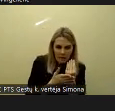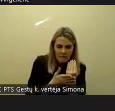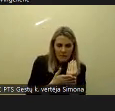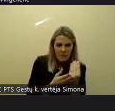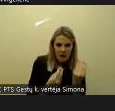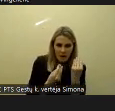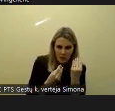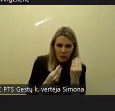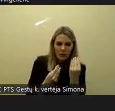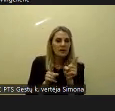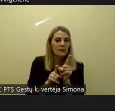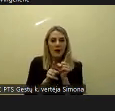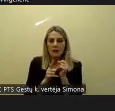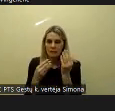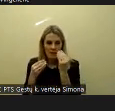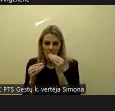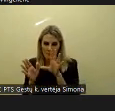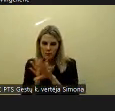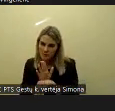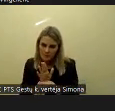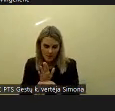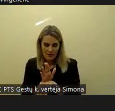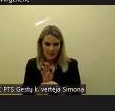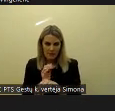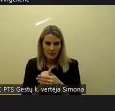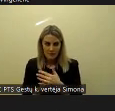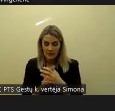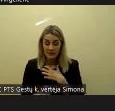jų ribų. Ir tai yra svarbu.